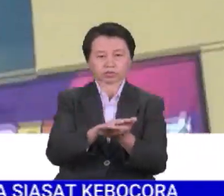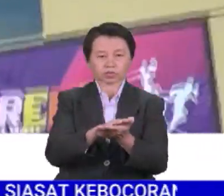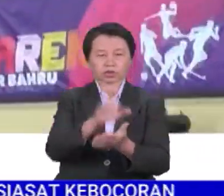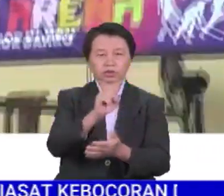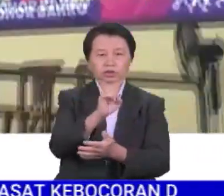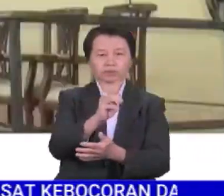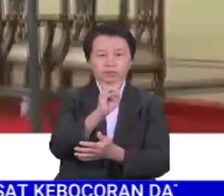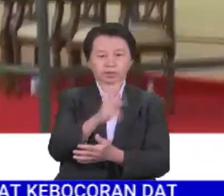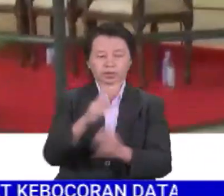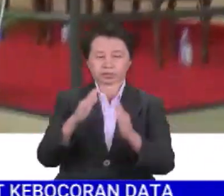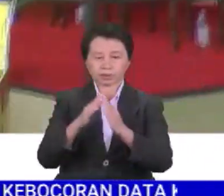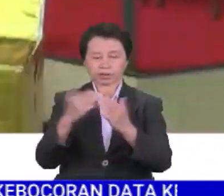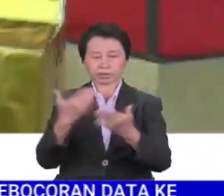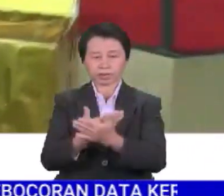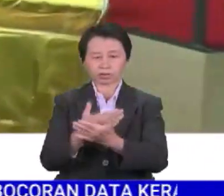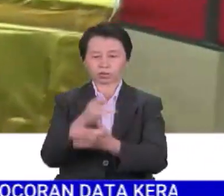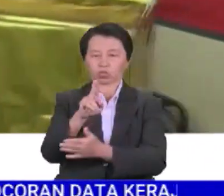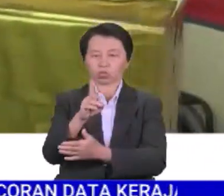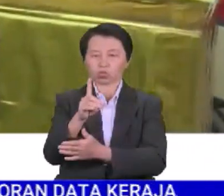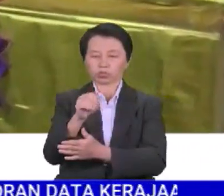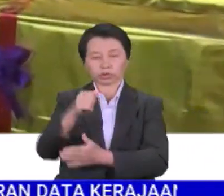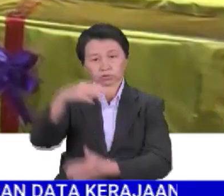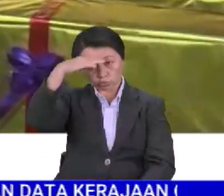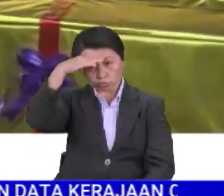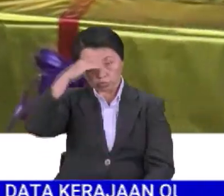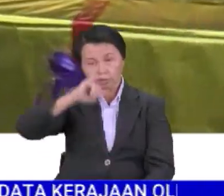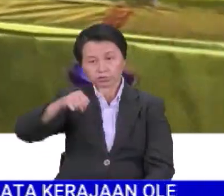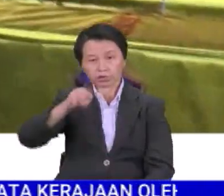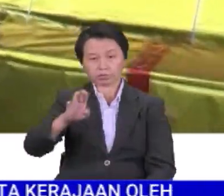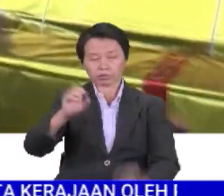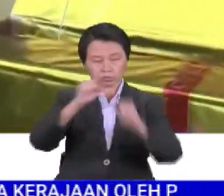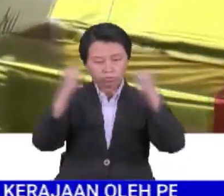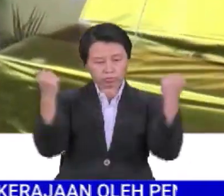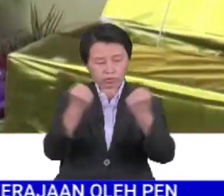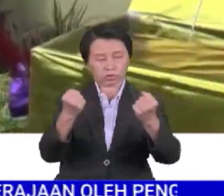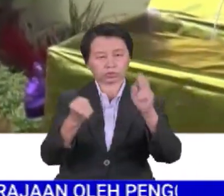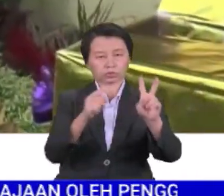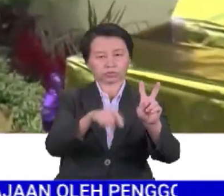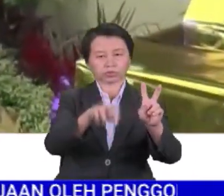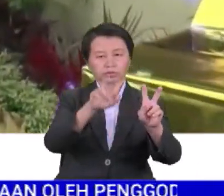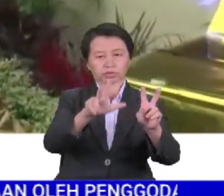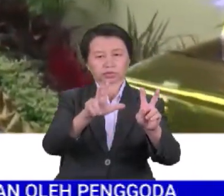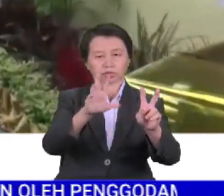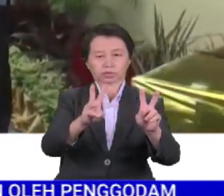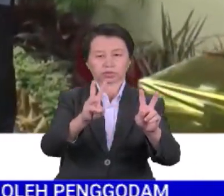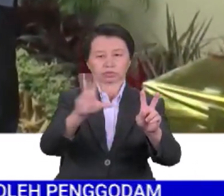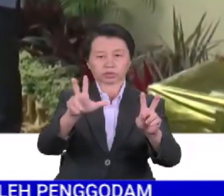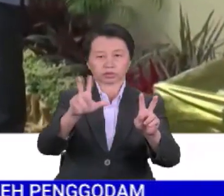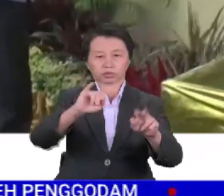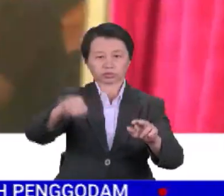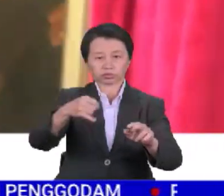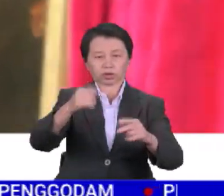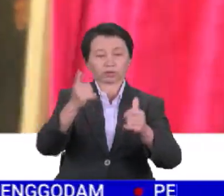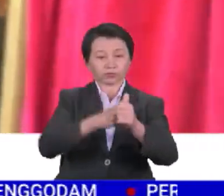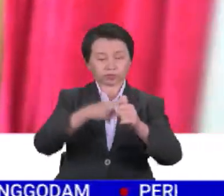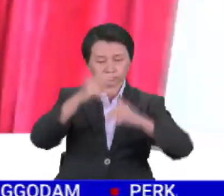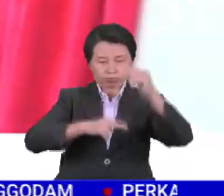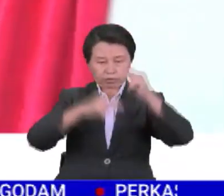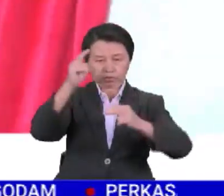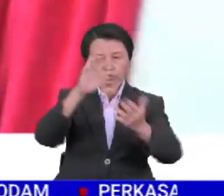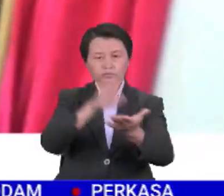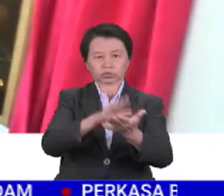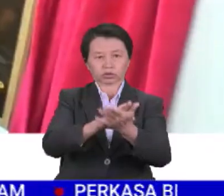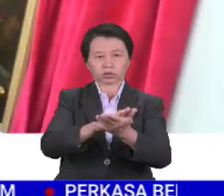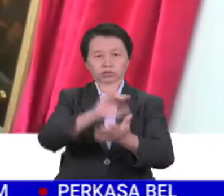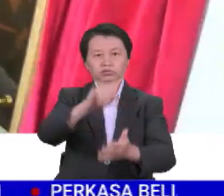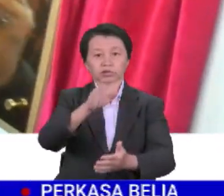Kebangsaan SMK Bandar Baru Uda, Johor Bahru. Stadium bernilai 6.23 juta ringgit itu adalah yang pertama dibina di sekolah harian di